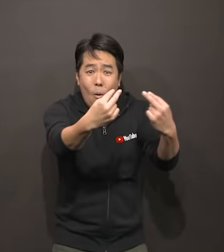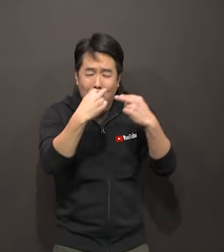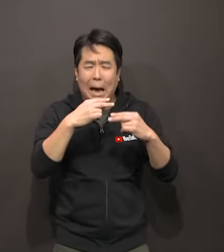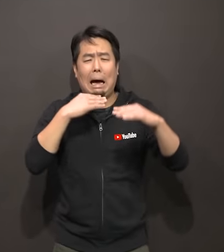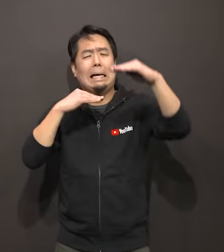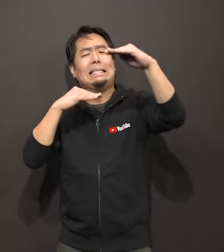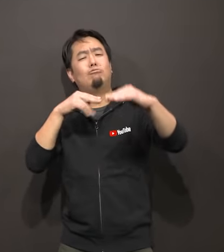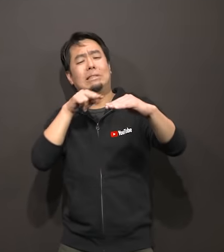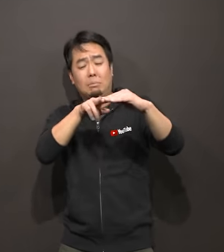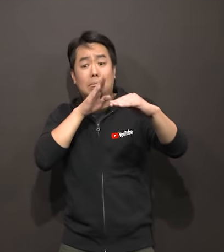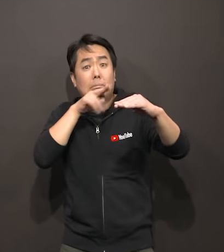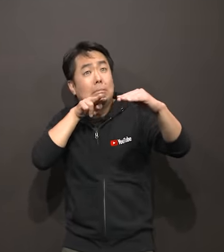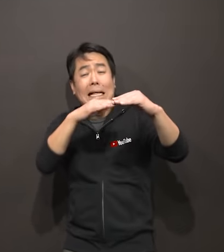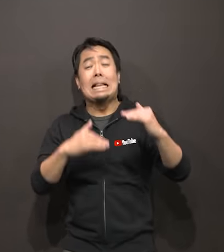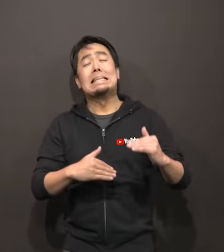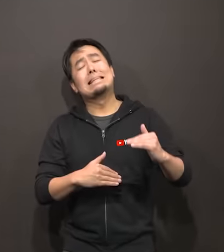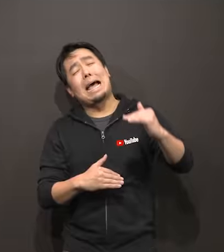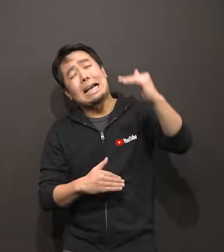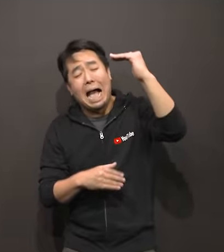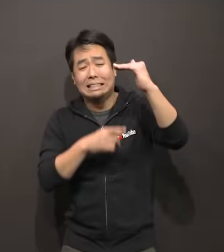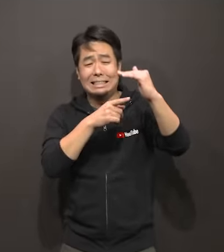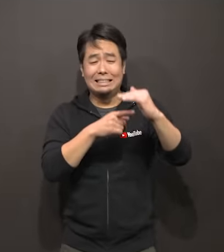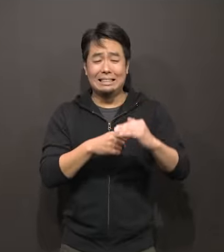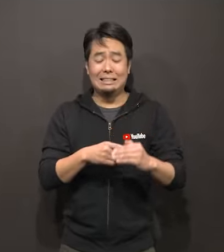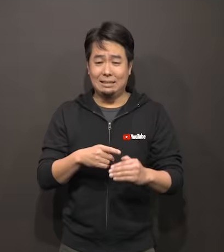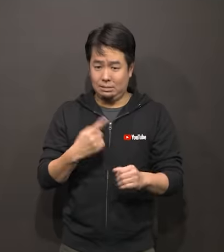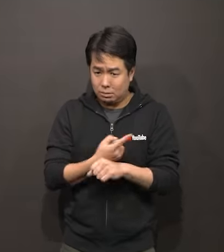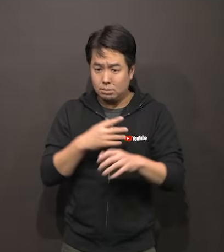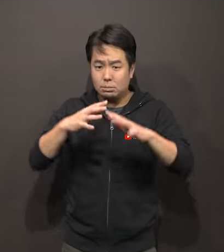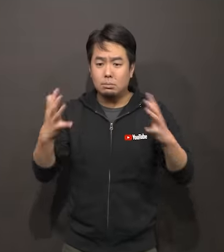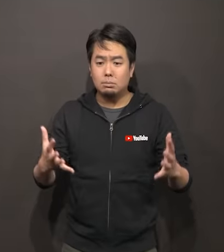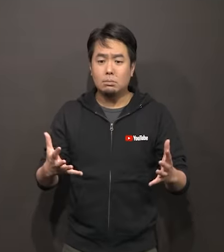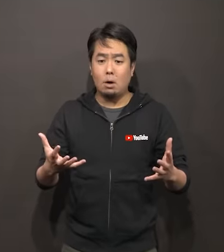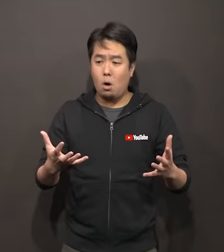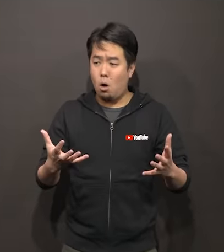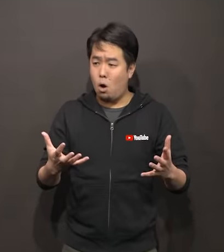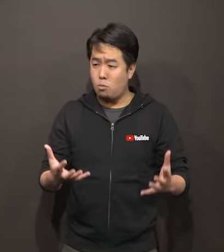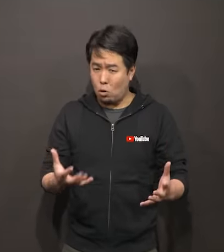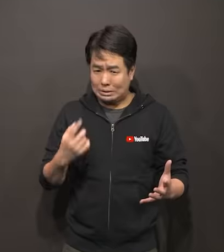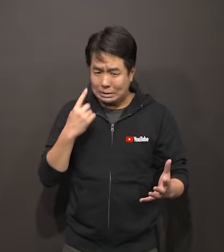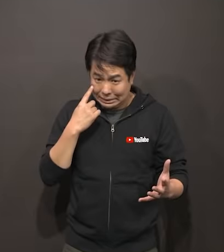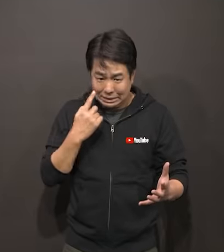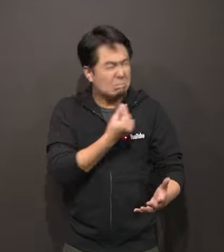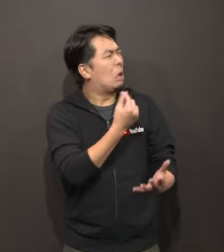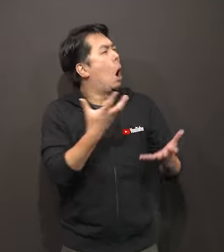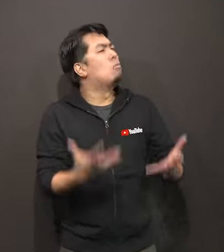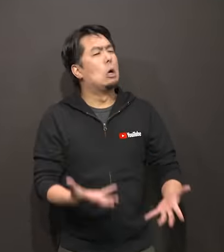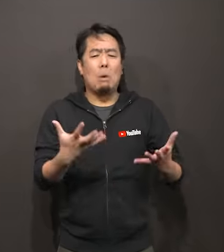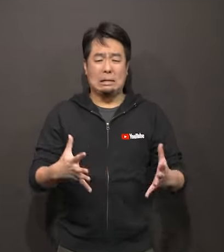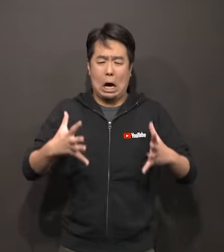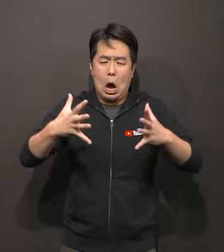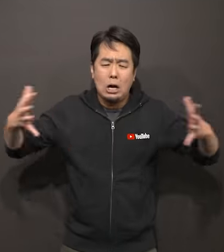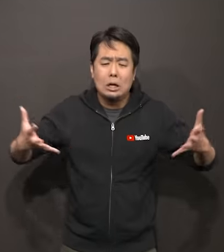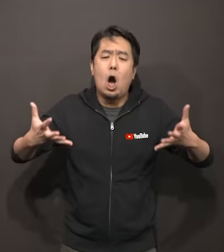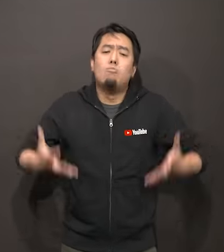服装に見える これ見てる人からしたら うん 結構高い これ意外と重くない? 重い でかいし重い